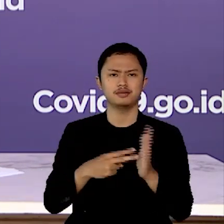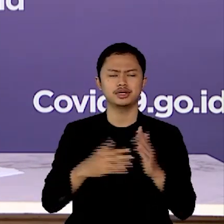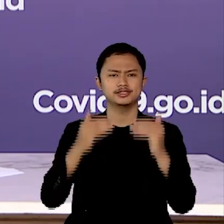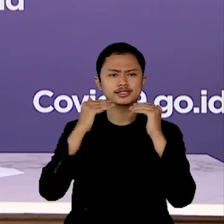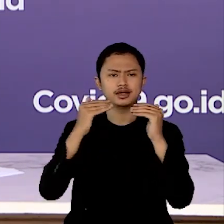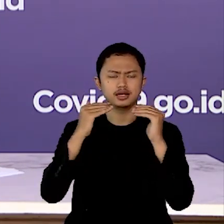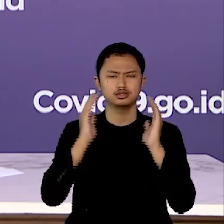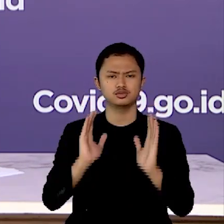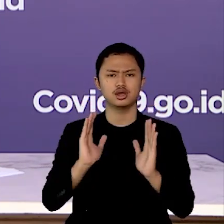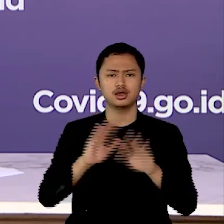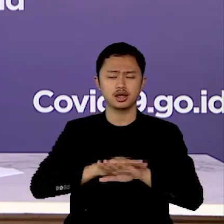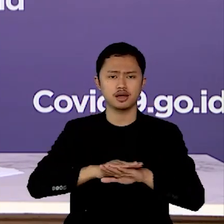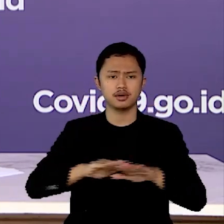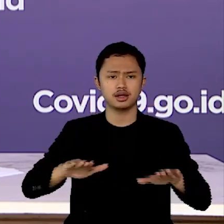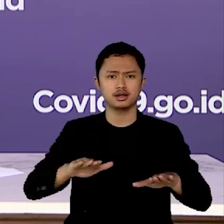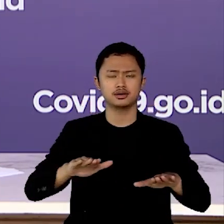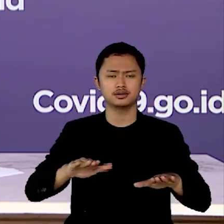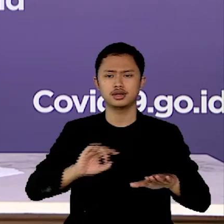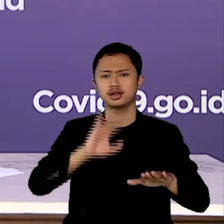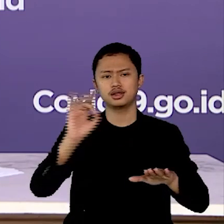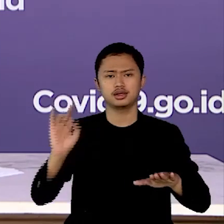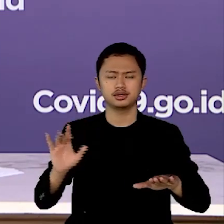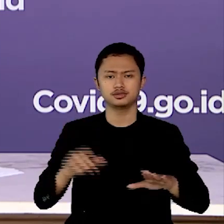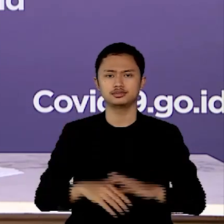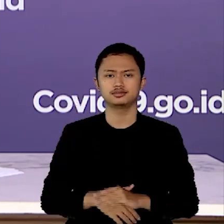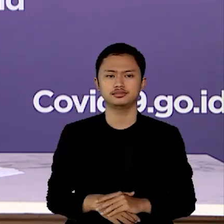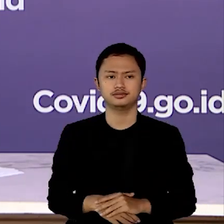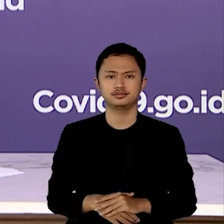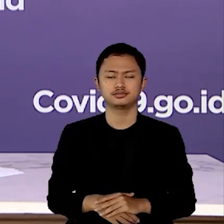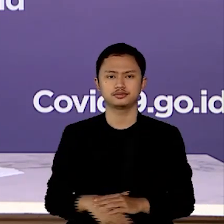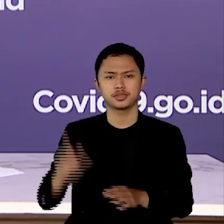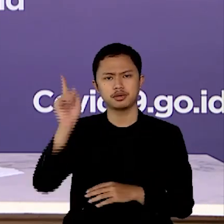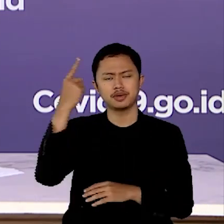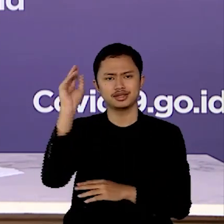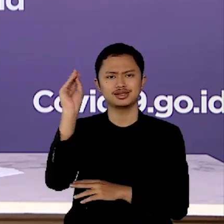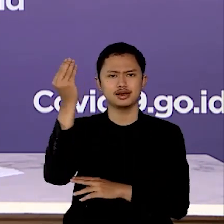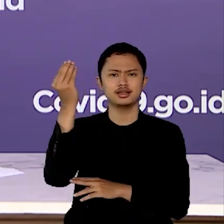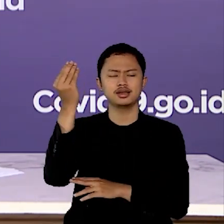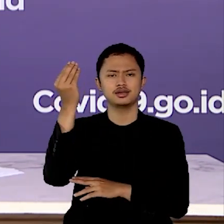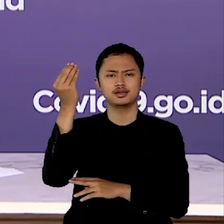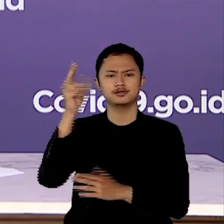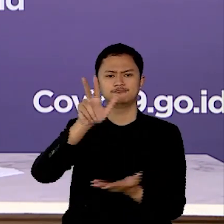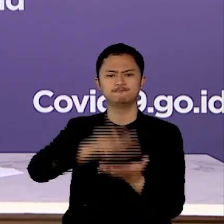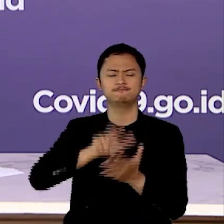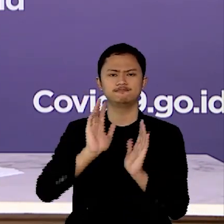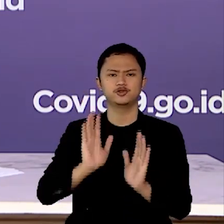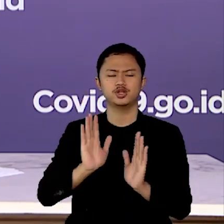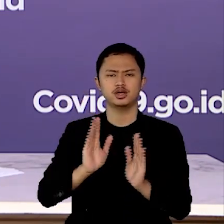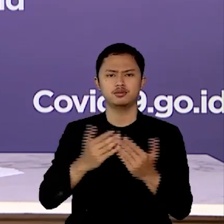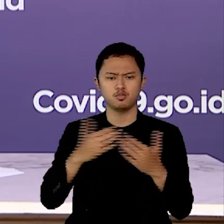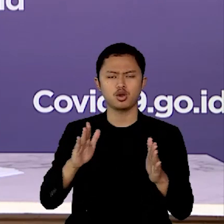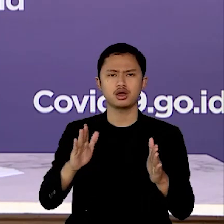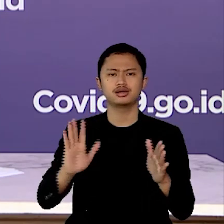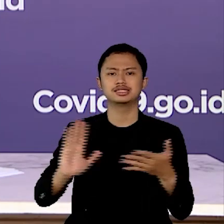memenuhi standar kualitas keamanan dan efektivitas Hai pemerintah DKI Jakarta secara resmi telah